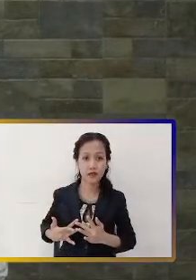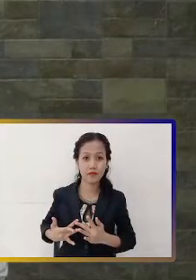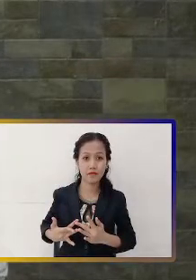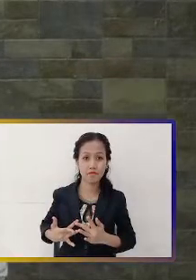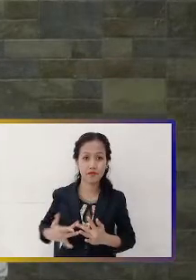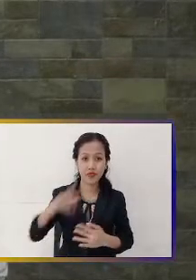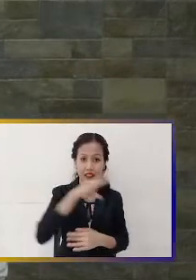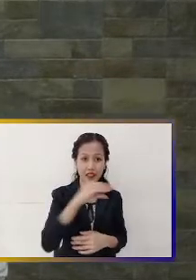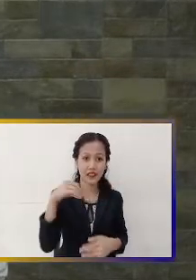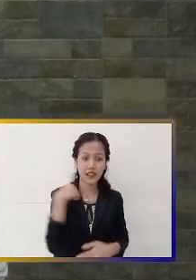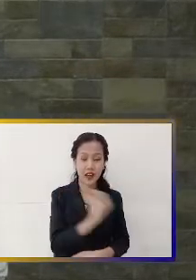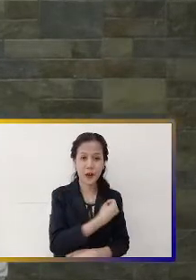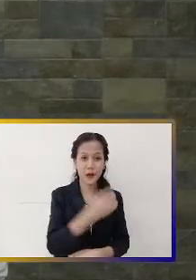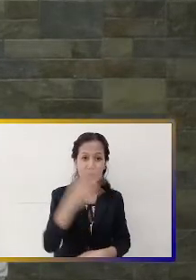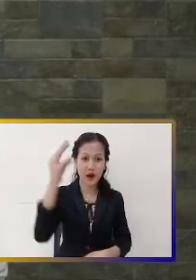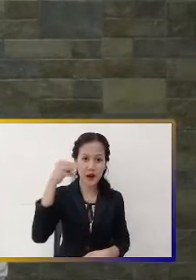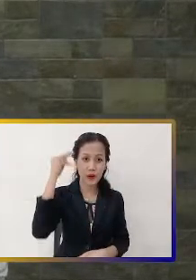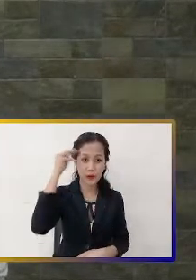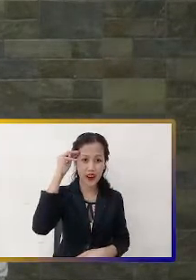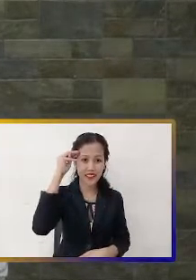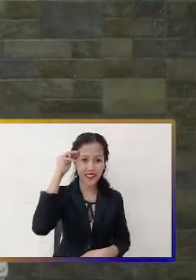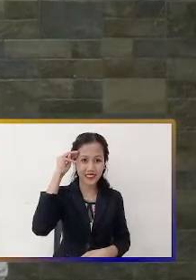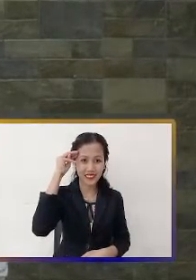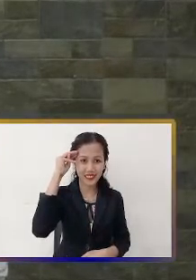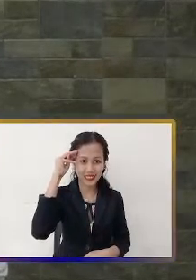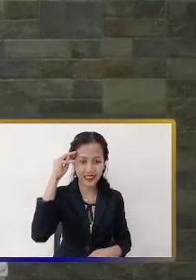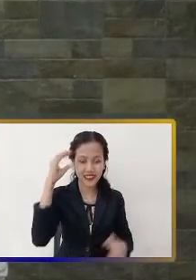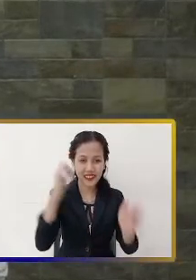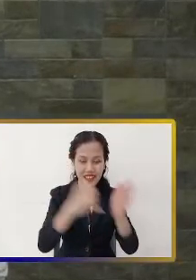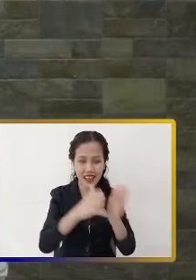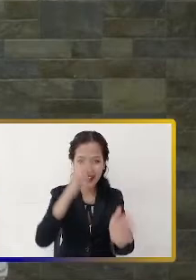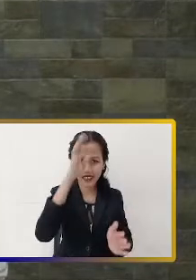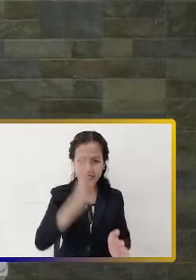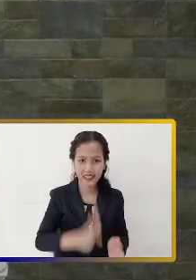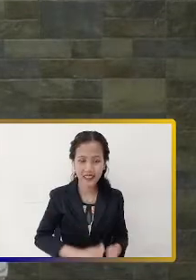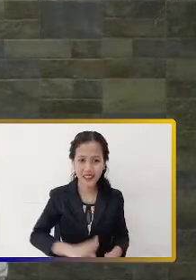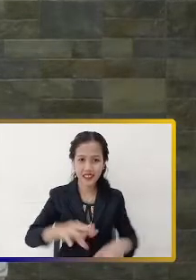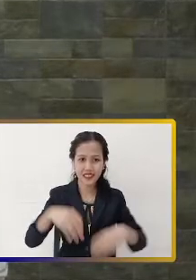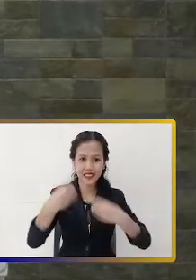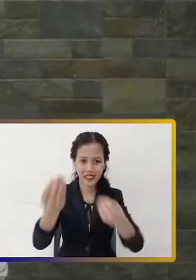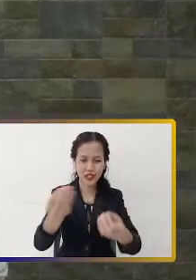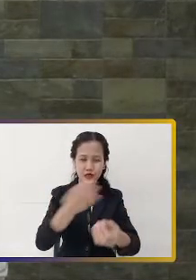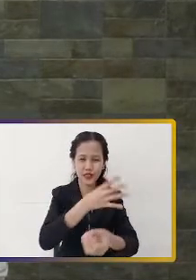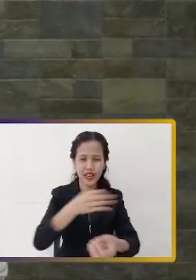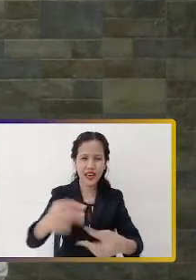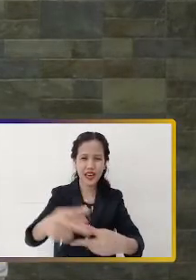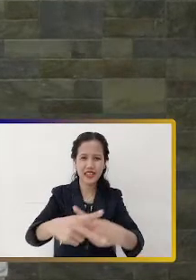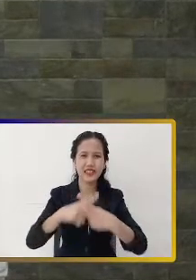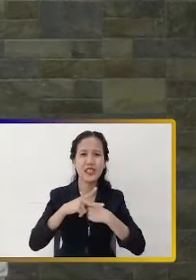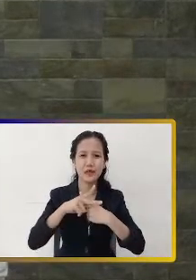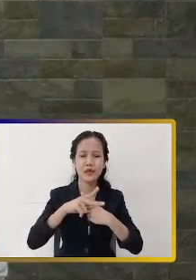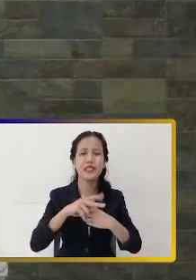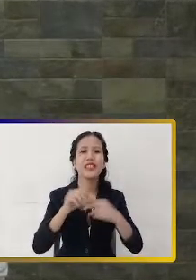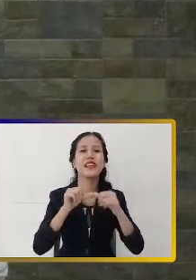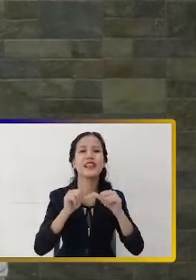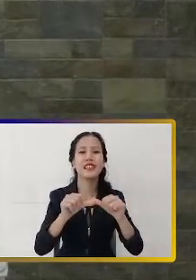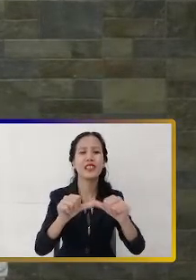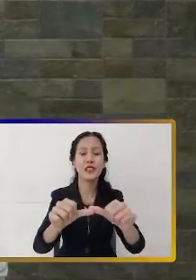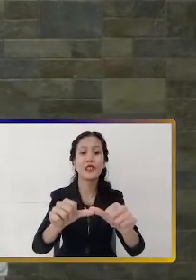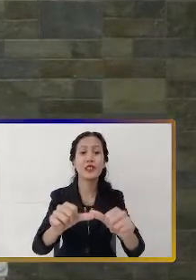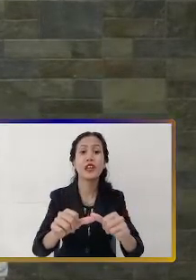in our minds, God gives and keeps on giving the